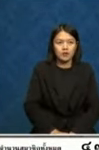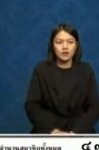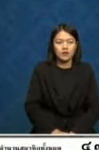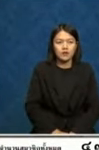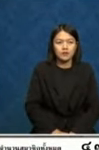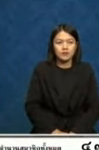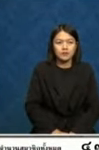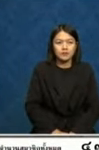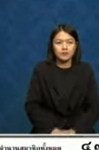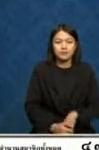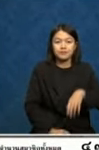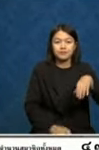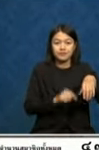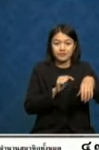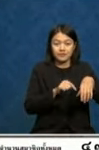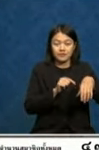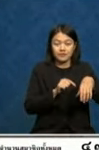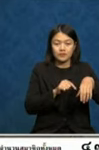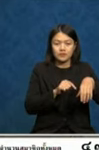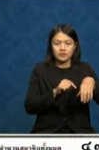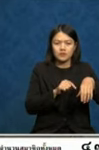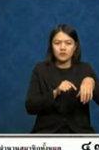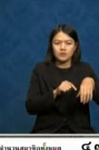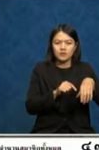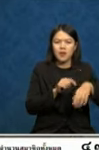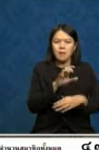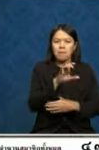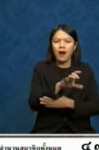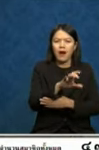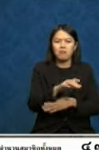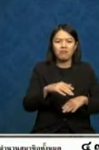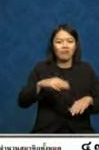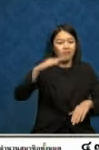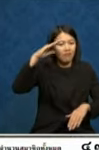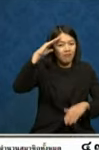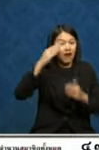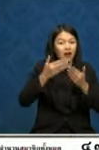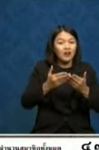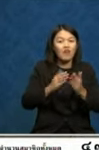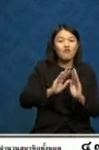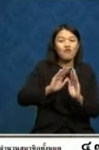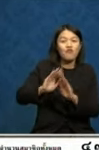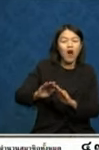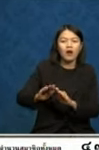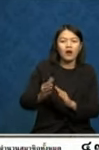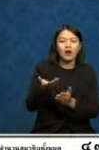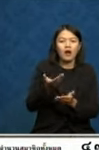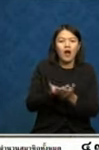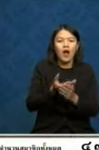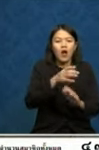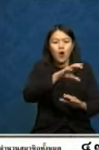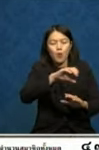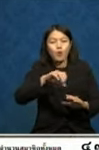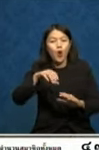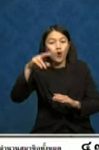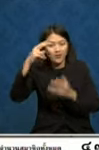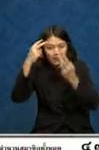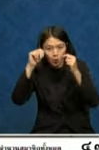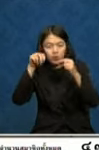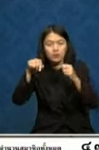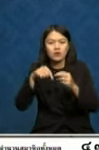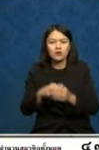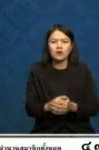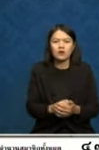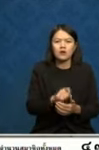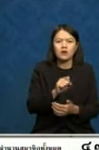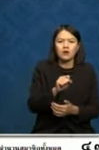นครับหน่วยงานแรกหน่วยงานในสังกัดบังคับสั่งการโดยกองทัพเรือแต่ว่ามาฝากให้ต้องมาแย่งงบประมาณจากสำนักนายกสอนชน